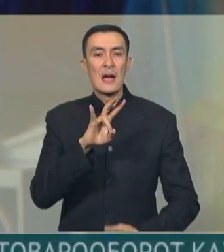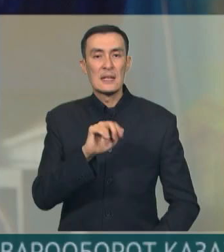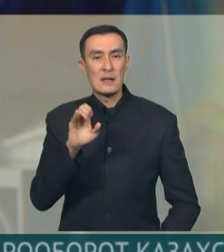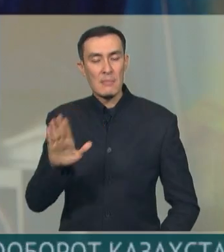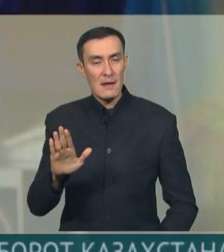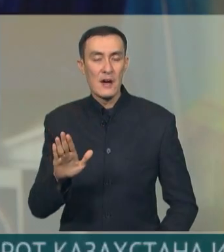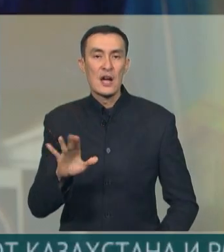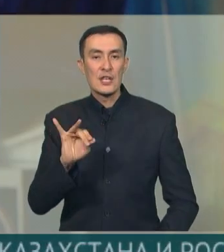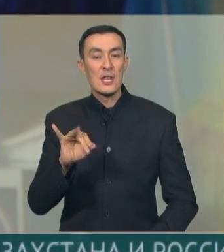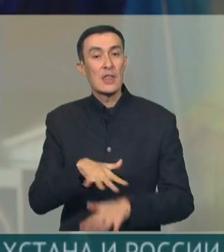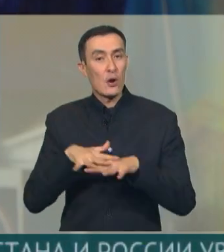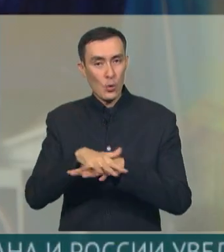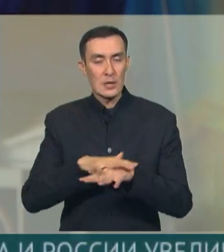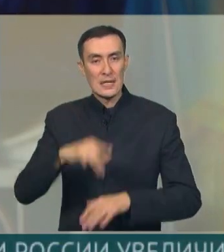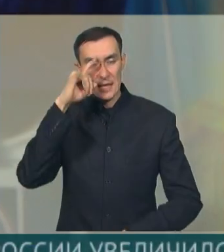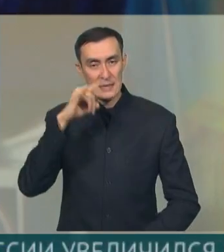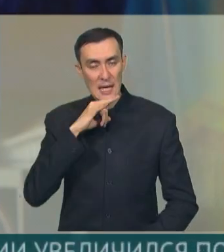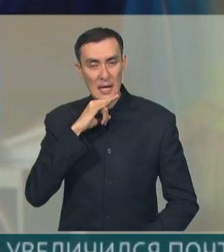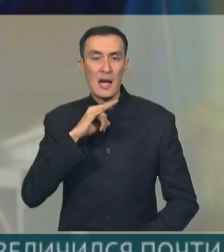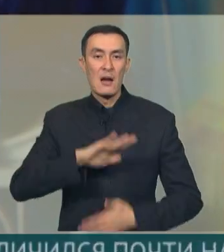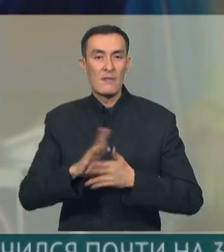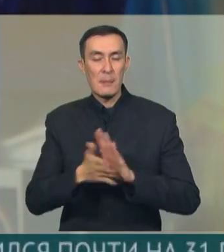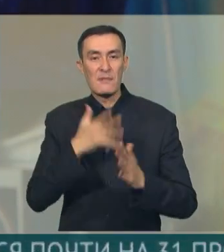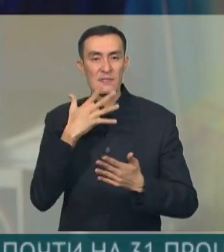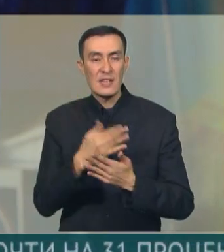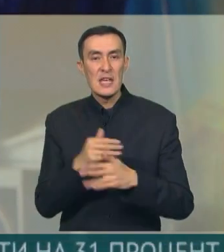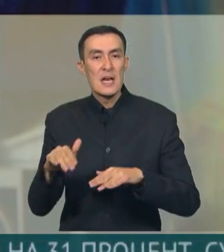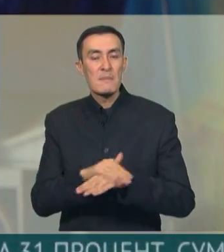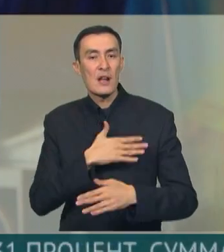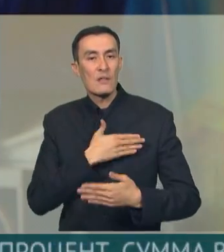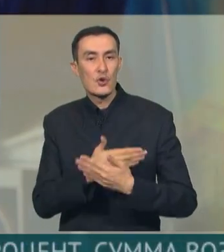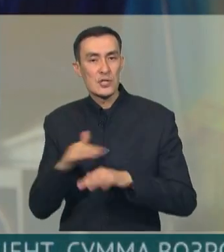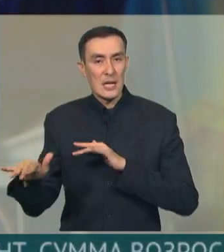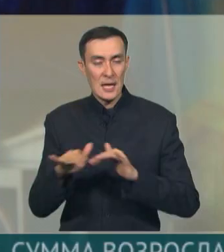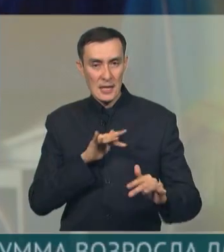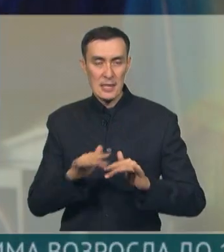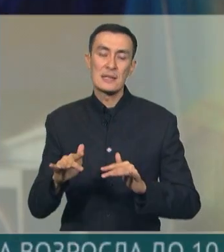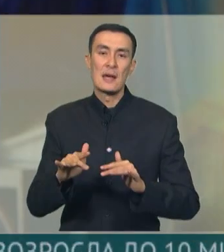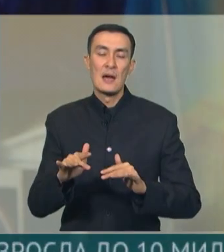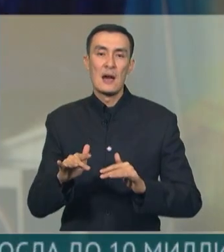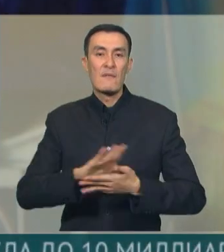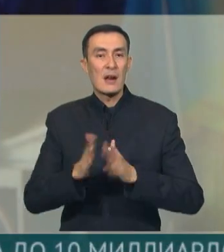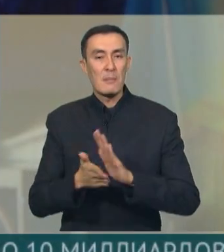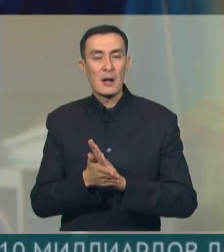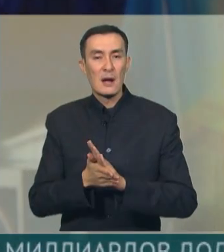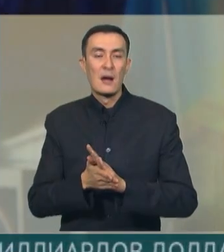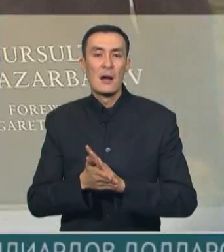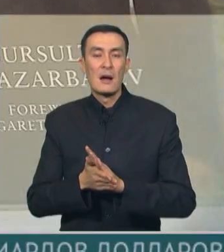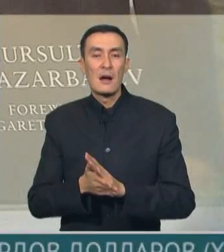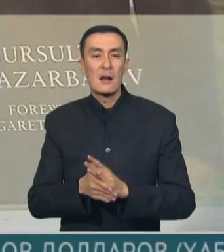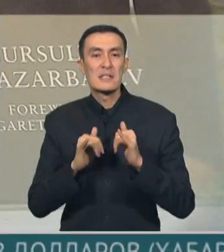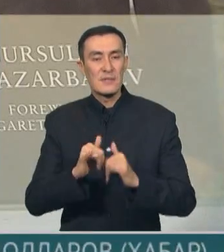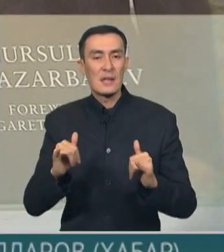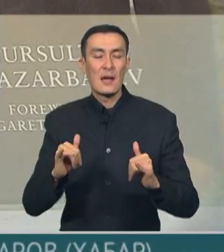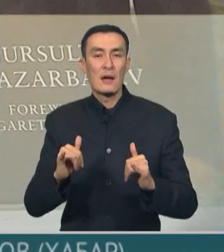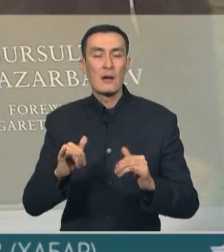а следовательно и народ Казахстана. В рамках своей миротворческой деятельности, в рамках формирования и развития глобального